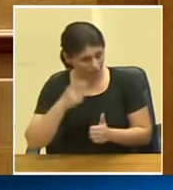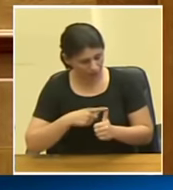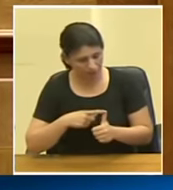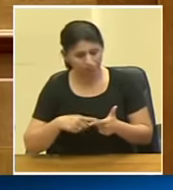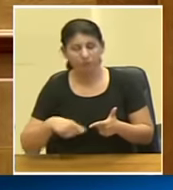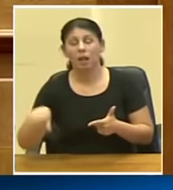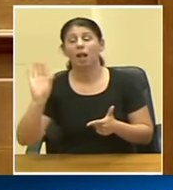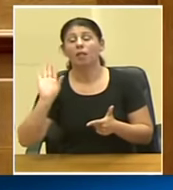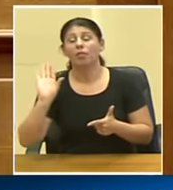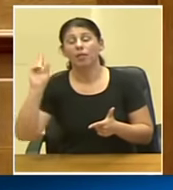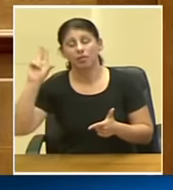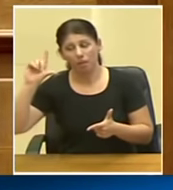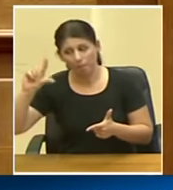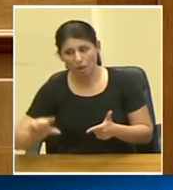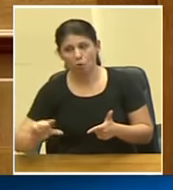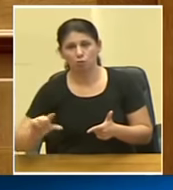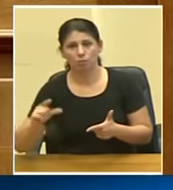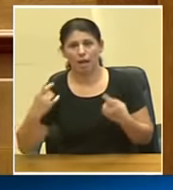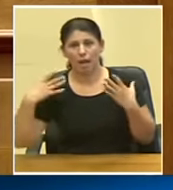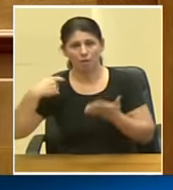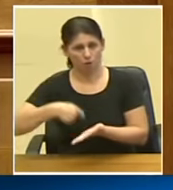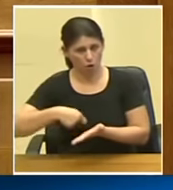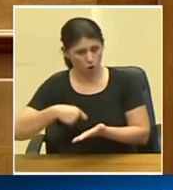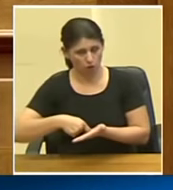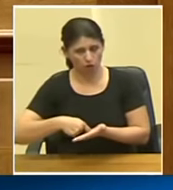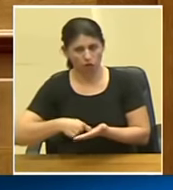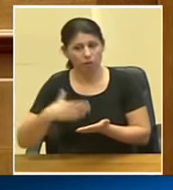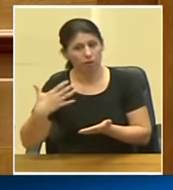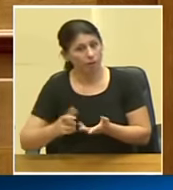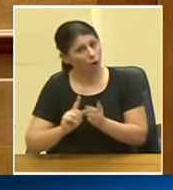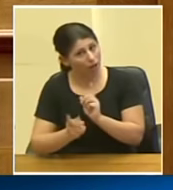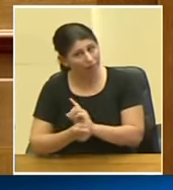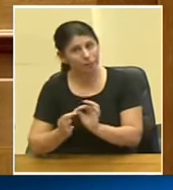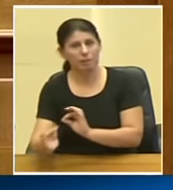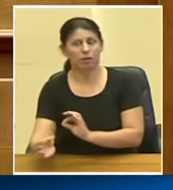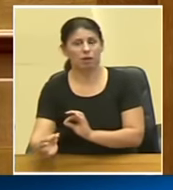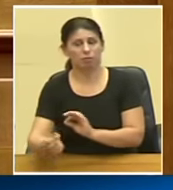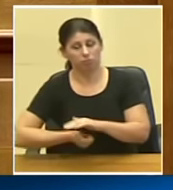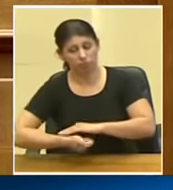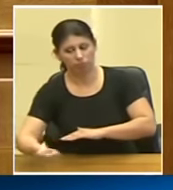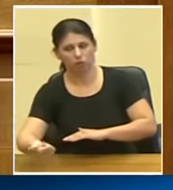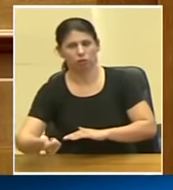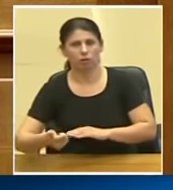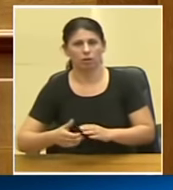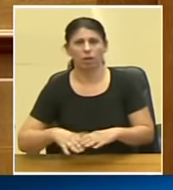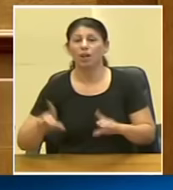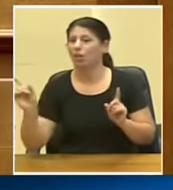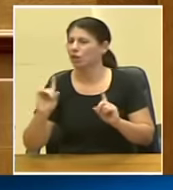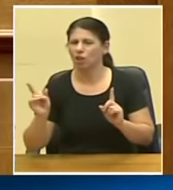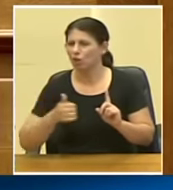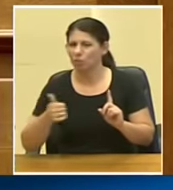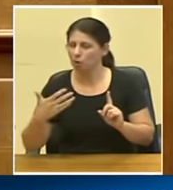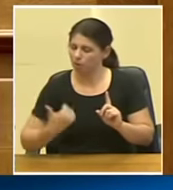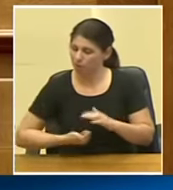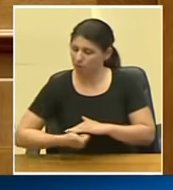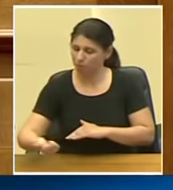θα μειώσουμε το αφορολόγητο και υπάρχουν αντίμετρα. Και όχι μόνο υπάρχουν αντίμετρα